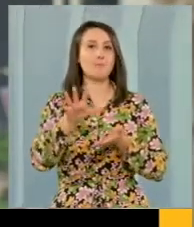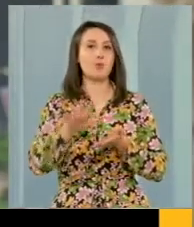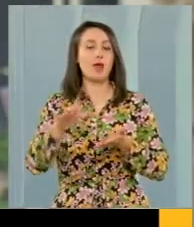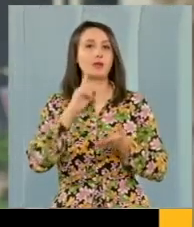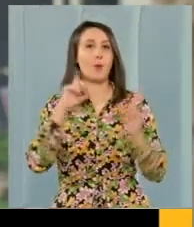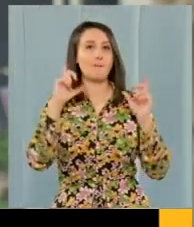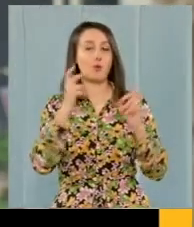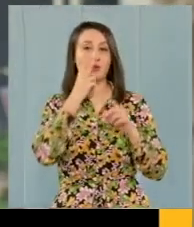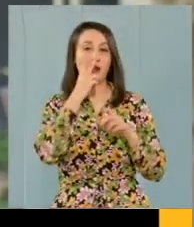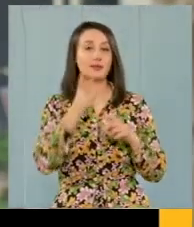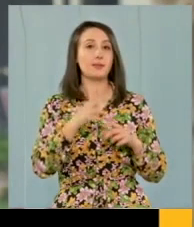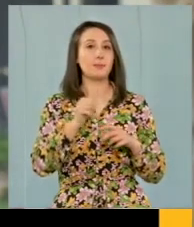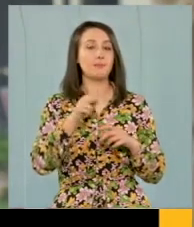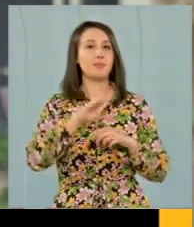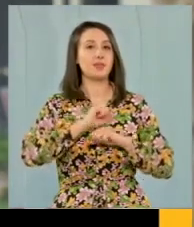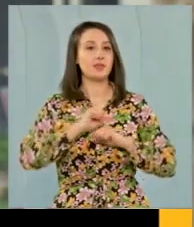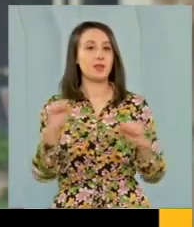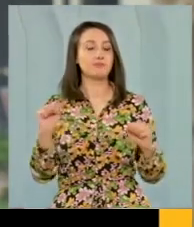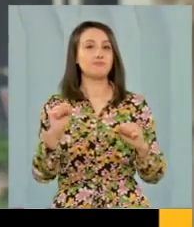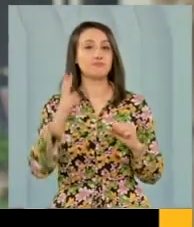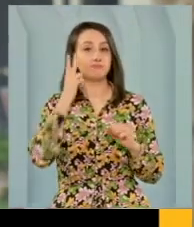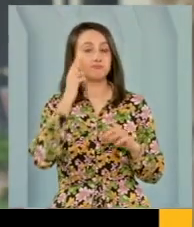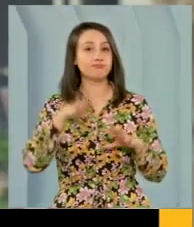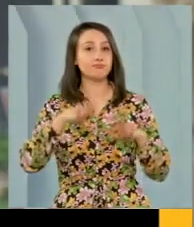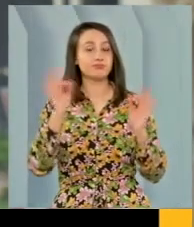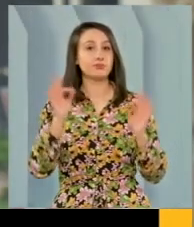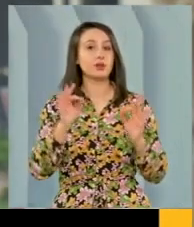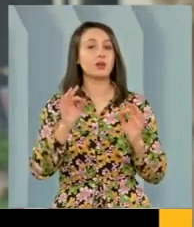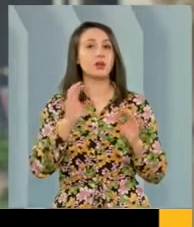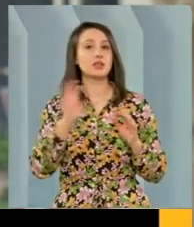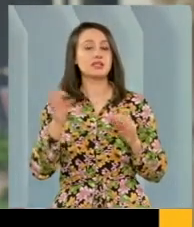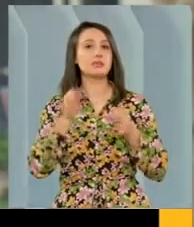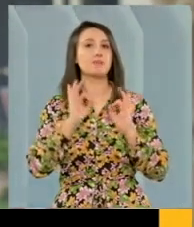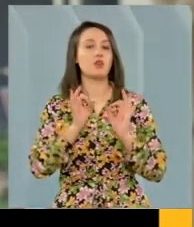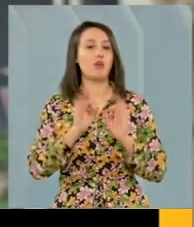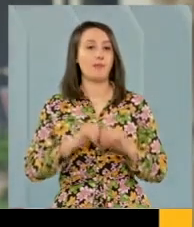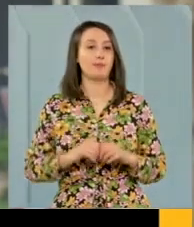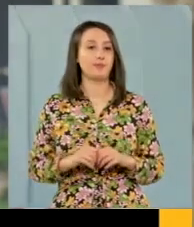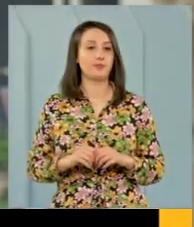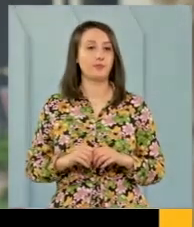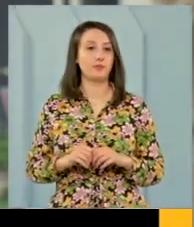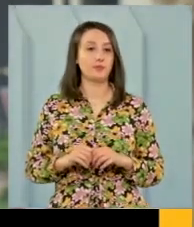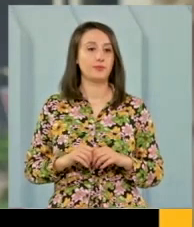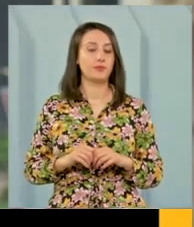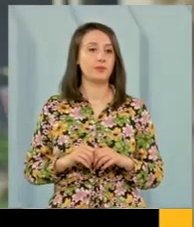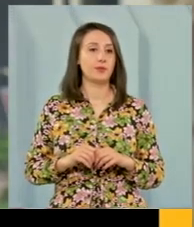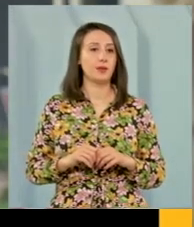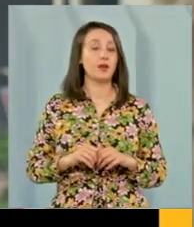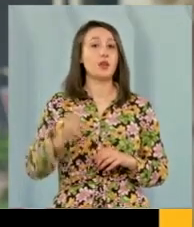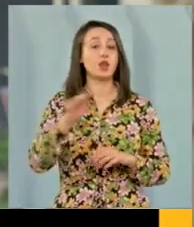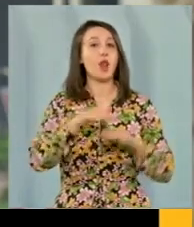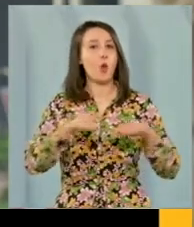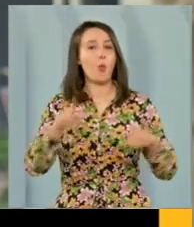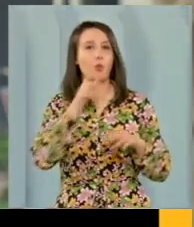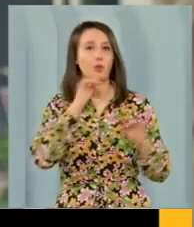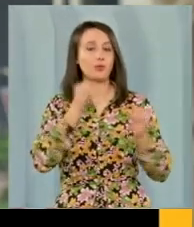care ar înfățișa minele și explozibilul depistate la antenele speciale din satul Maiac, raionul Grigoriopol, unde au avut loc